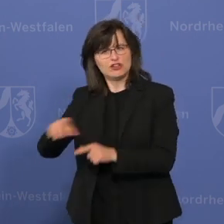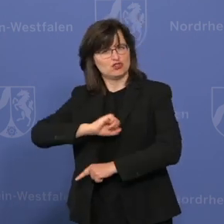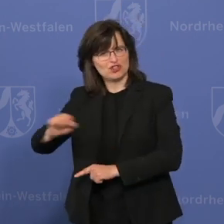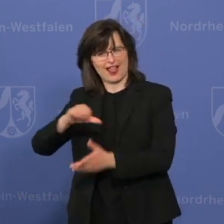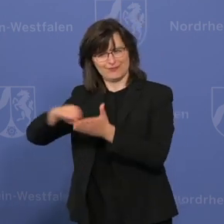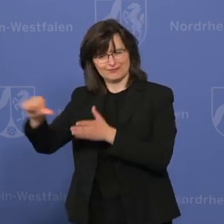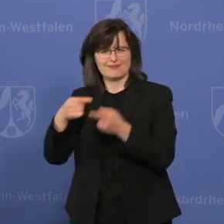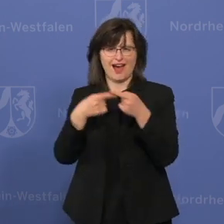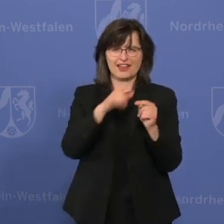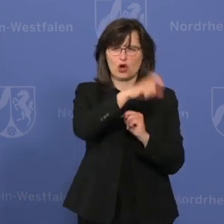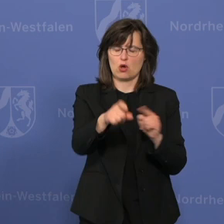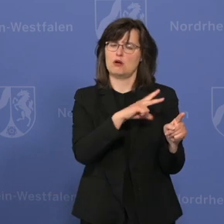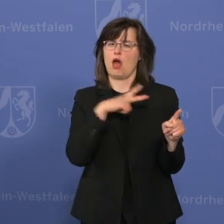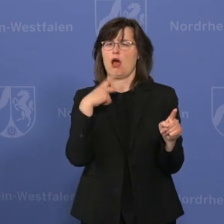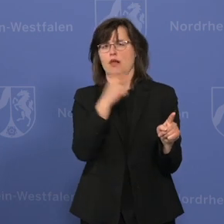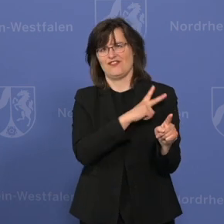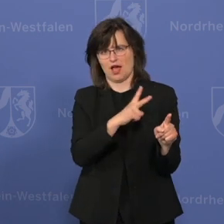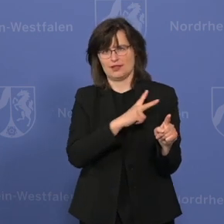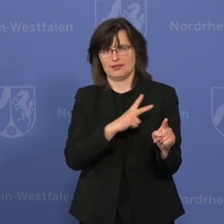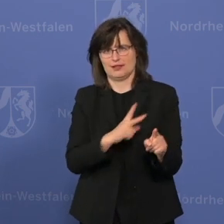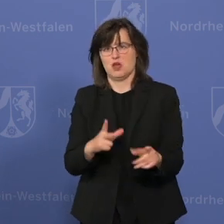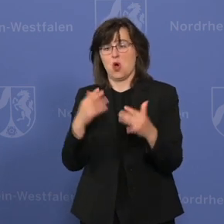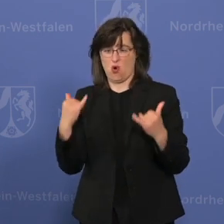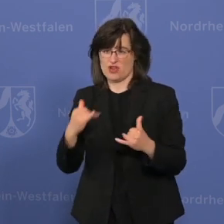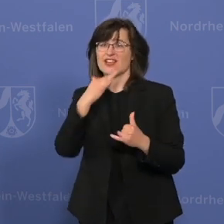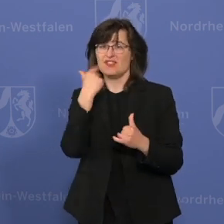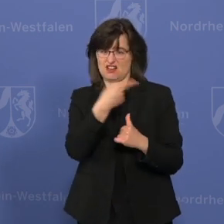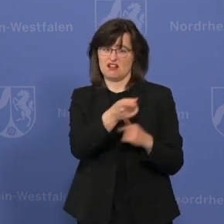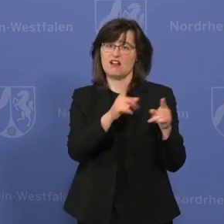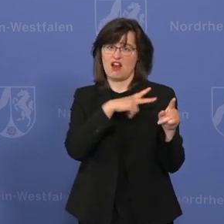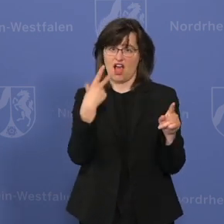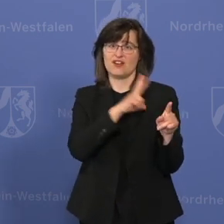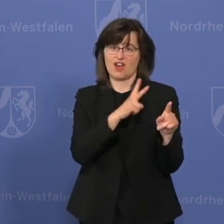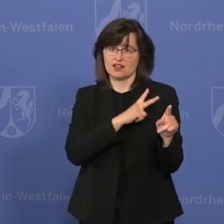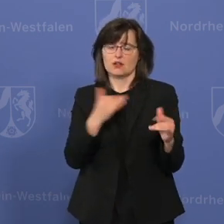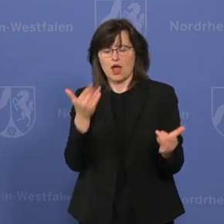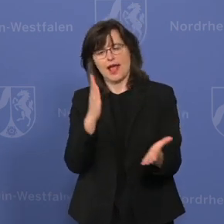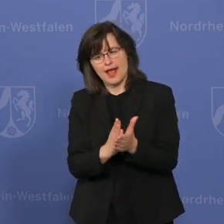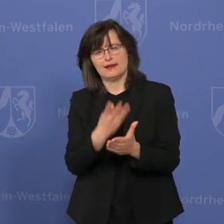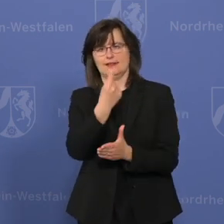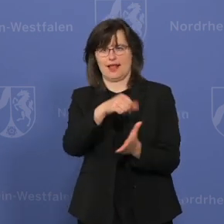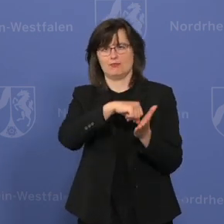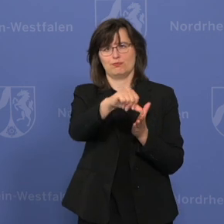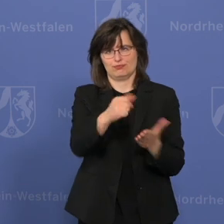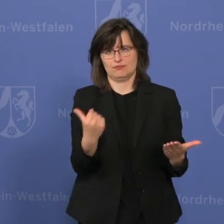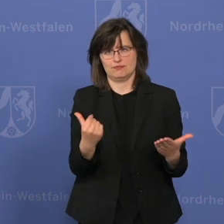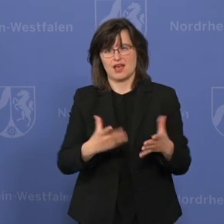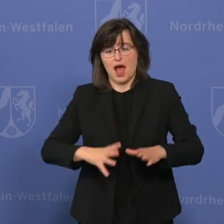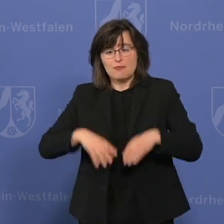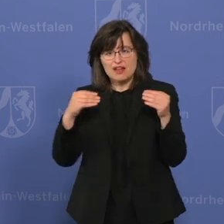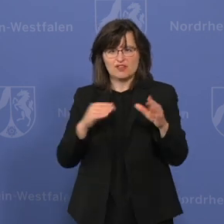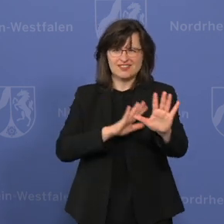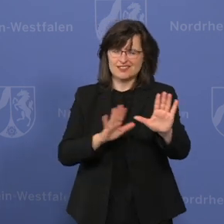dargelegt, auch heute. Gott sei Dank haben viele davon heute ihr Geld endlich auch bekommen, weil wir sie am Anfang wegen Zweifelsfragen zurückstellen